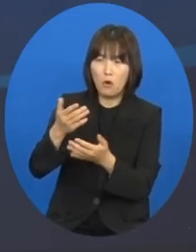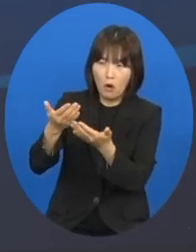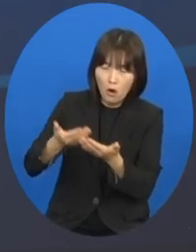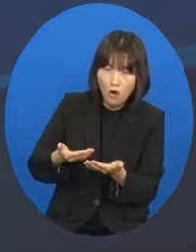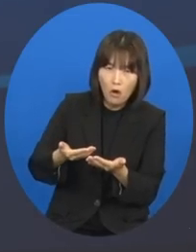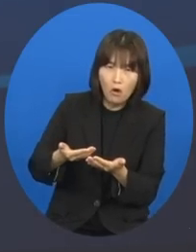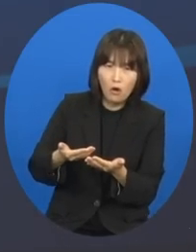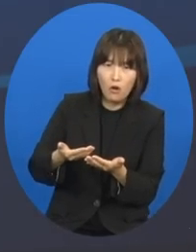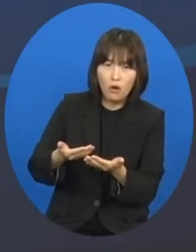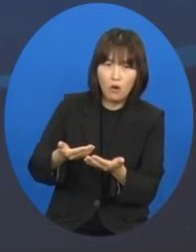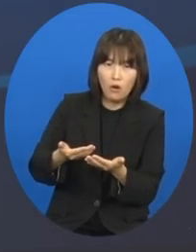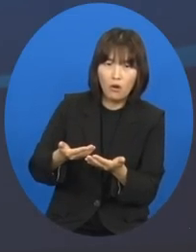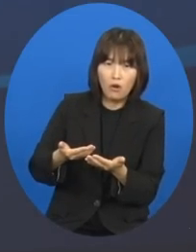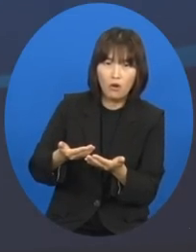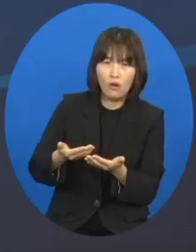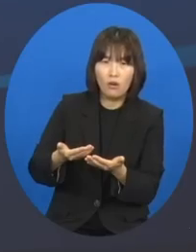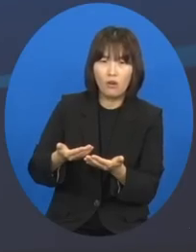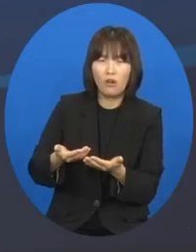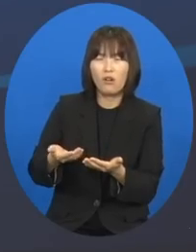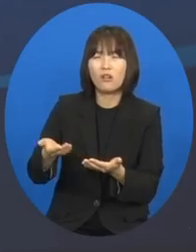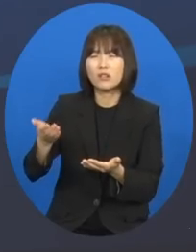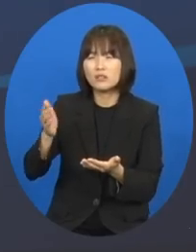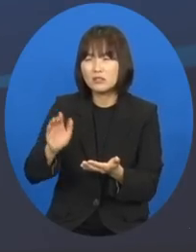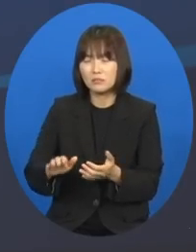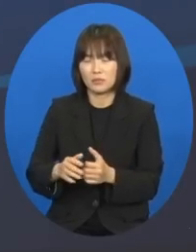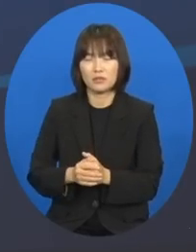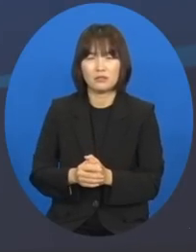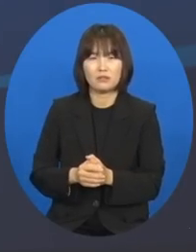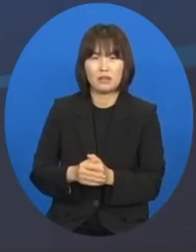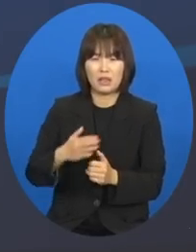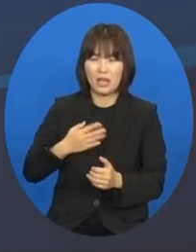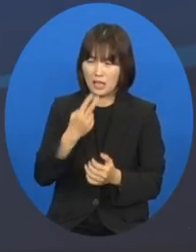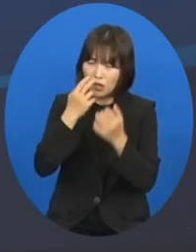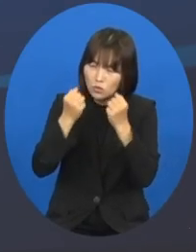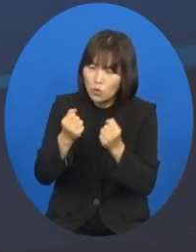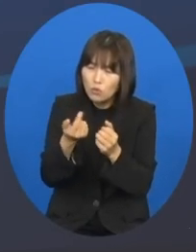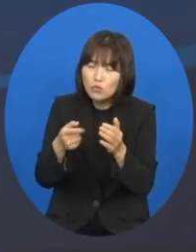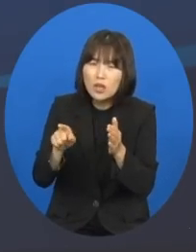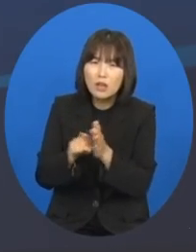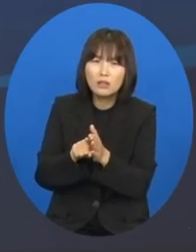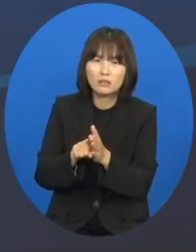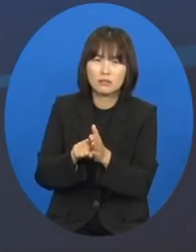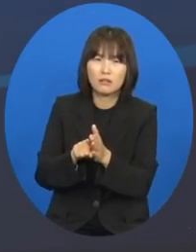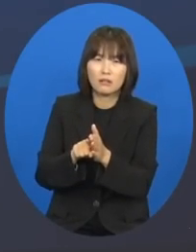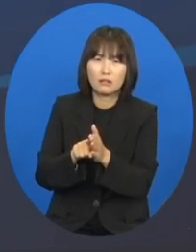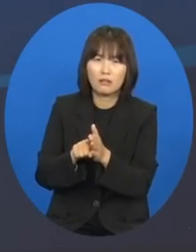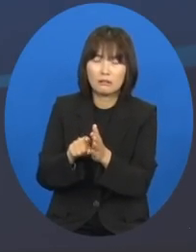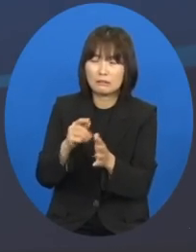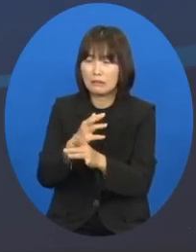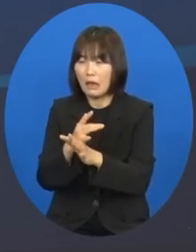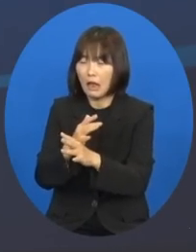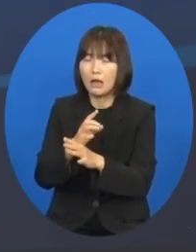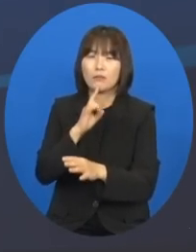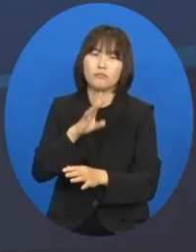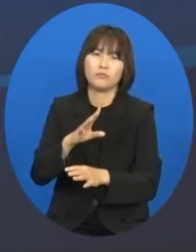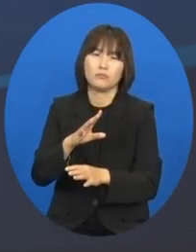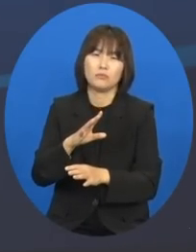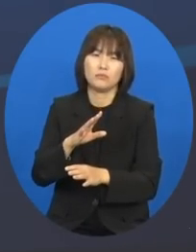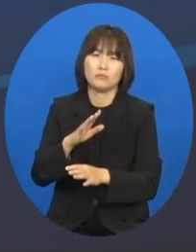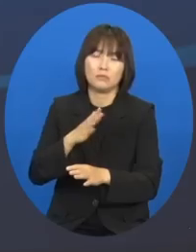항상 귀여움을 받고 좋아할 줄 아냐 나도 생존을 위해서 그러고 있는거다 피곤하다는 거예요 피곤하다